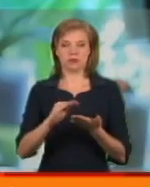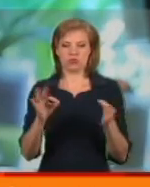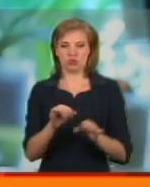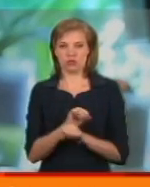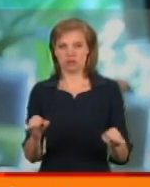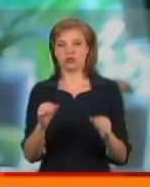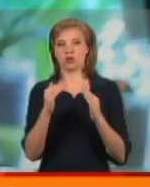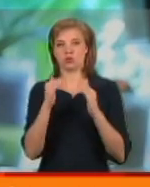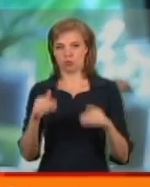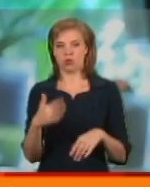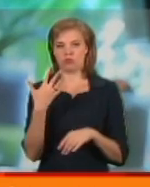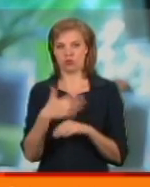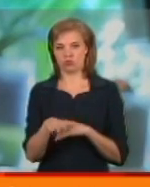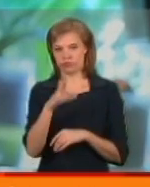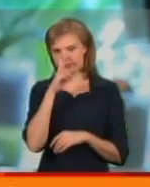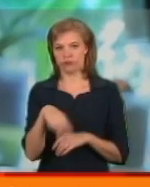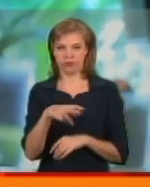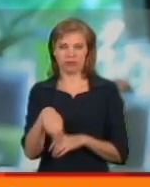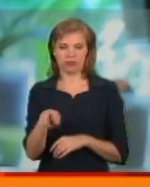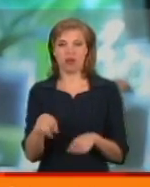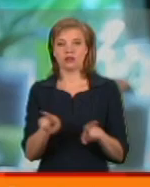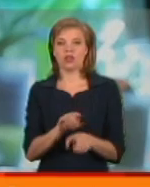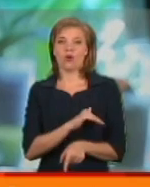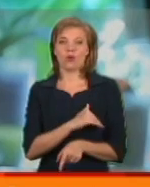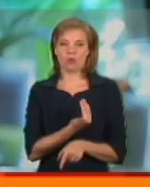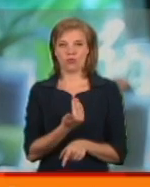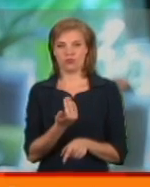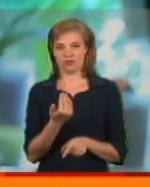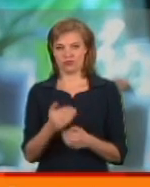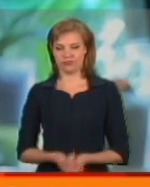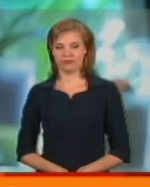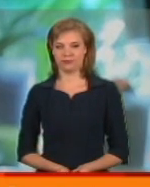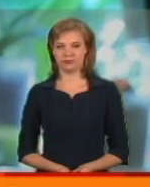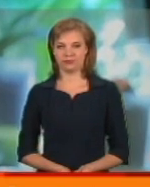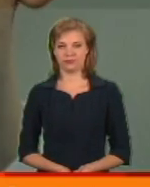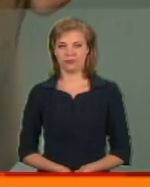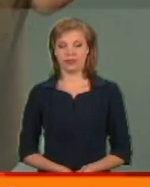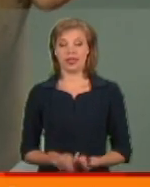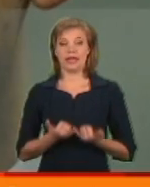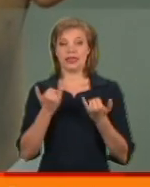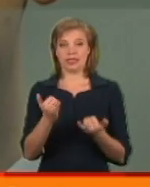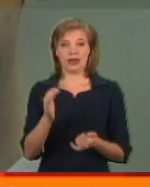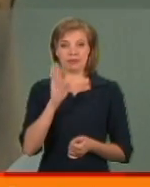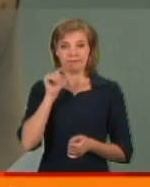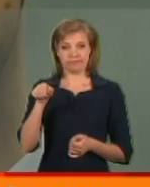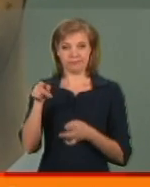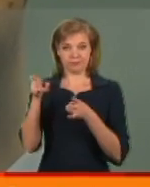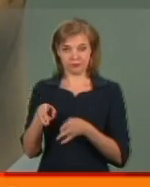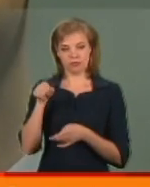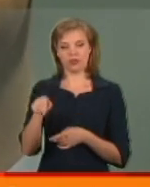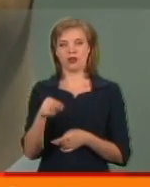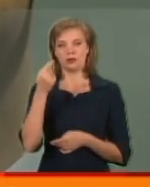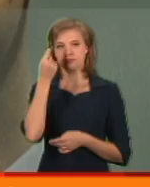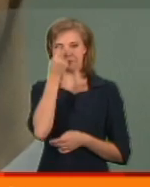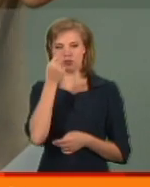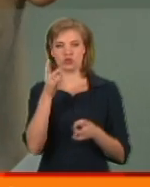писати. Волейболом уже 1-2 місяці не займаюся. А так хочеться, м'ячик уже в руки взяти. Для Полины психическая